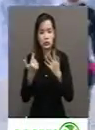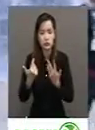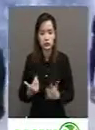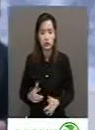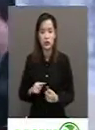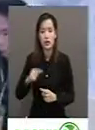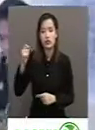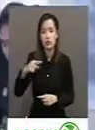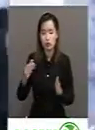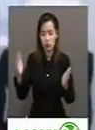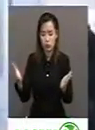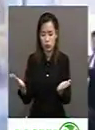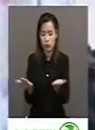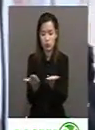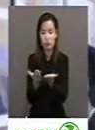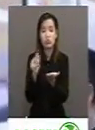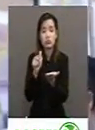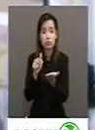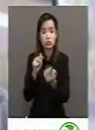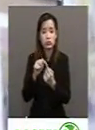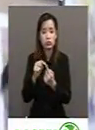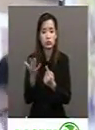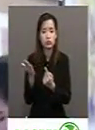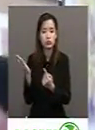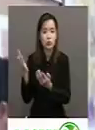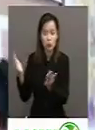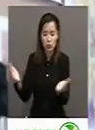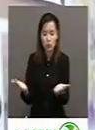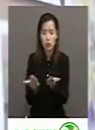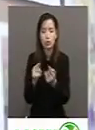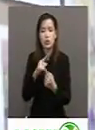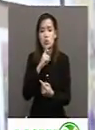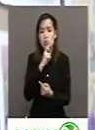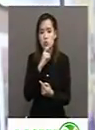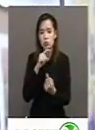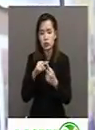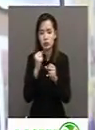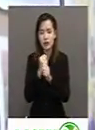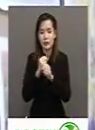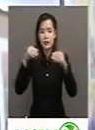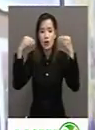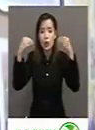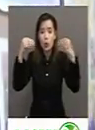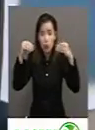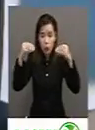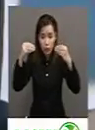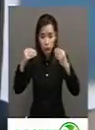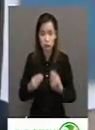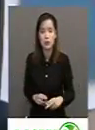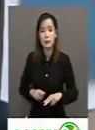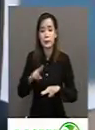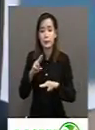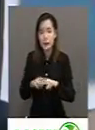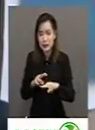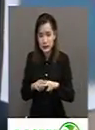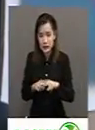ณ์ราชรถและพระยานมาตรพระมหาพิชัยราชรถอยู่ระหว่างการประดับกระจกส่วนพระที่นั่งราเชนทรยาน